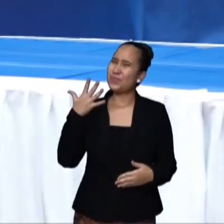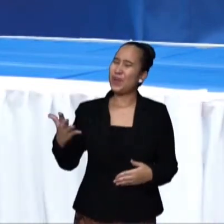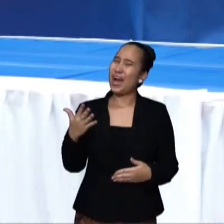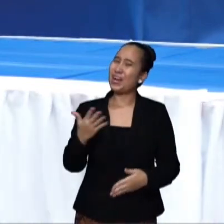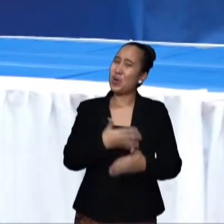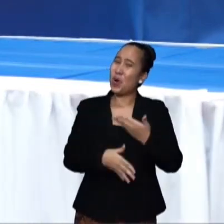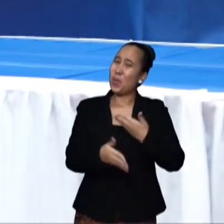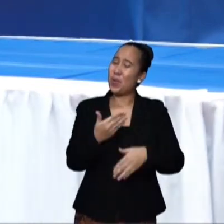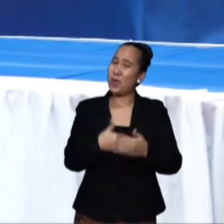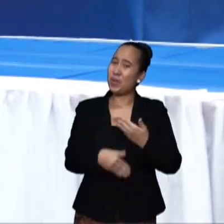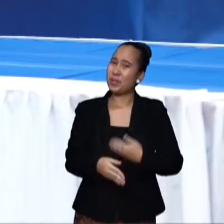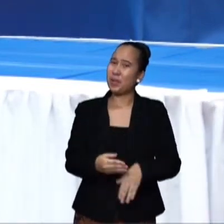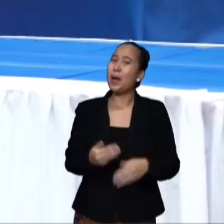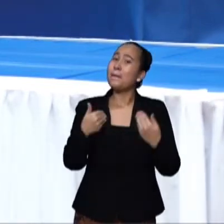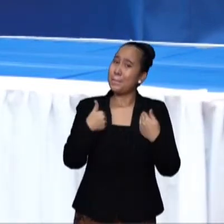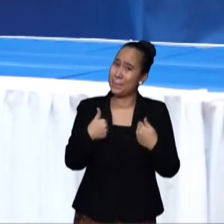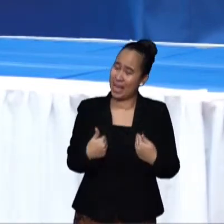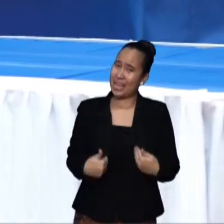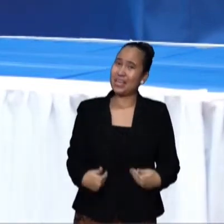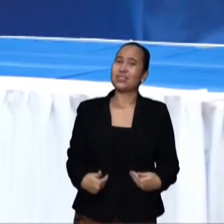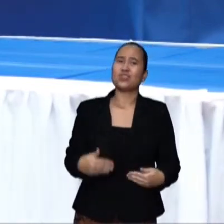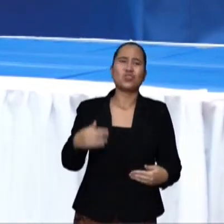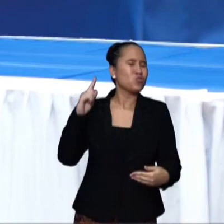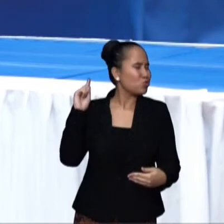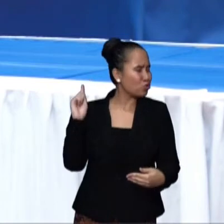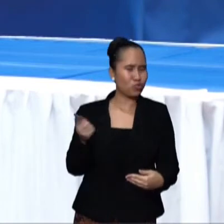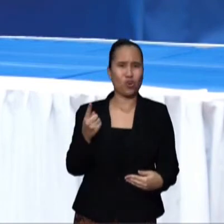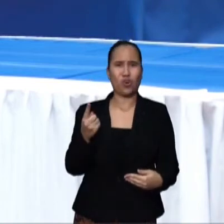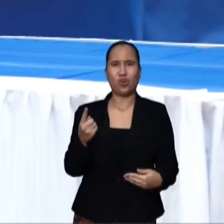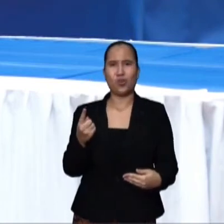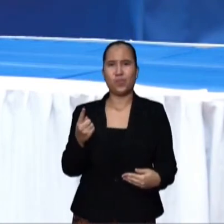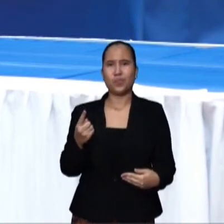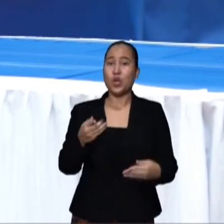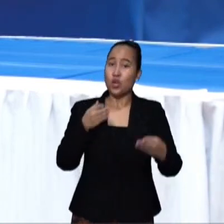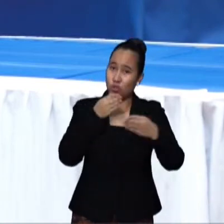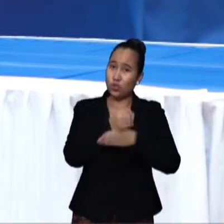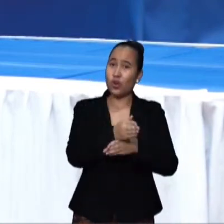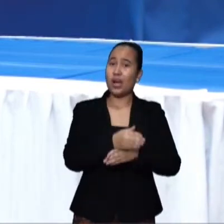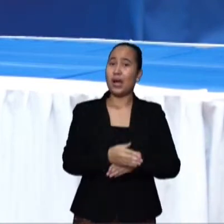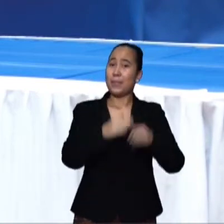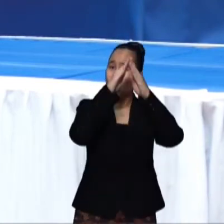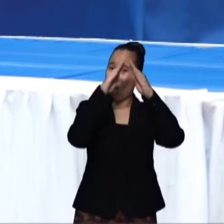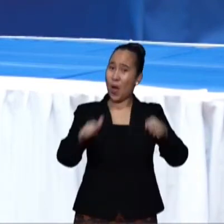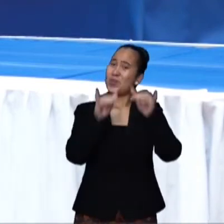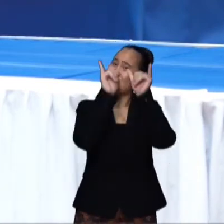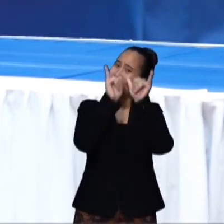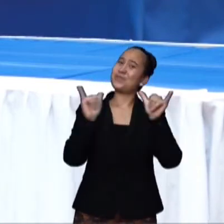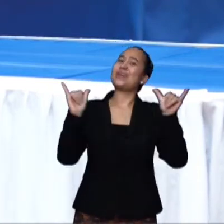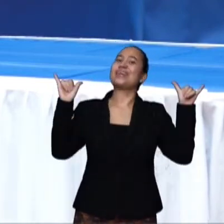nog steeds mensen zijn die deelnemen aan huisfeestjes.